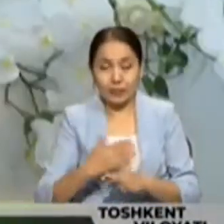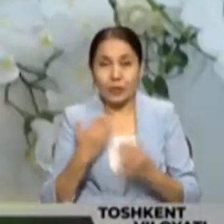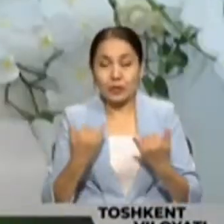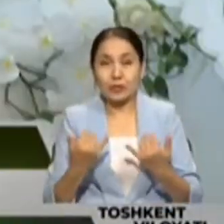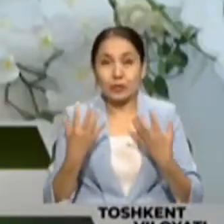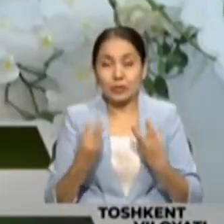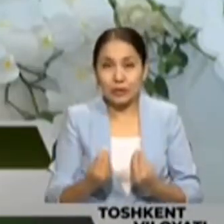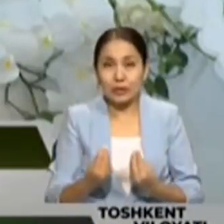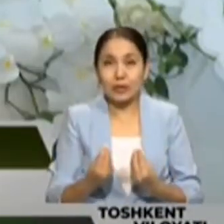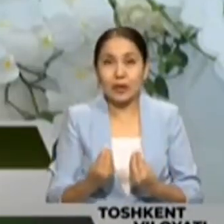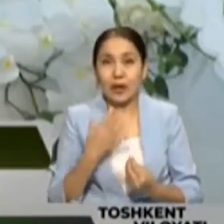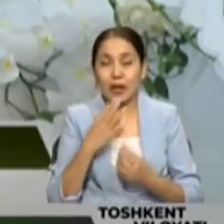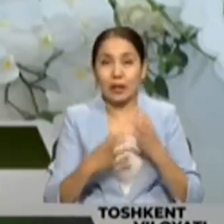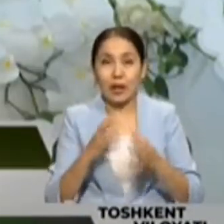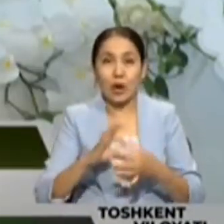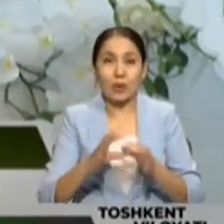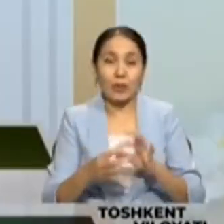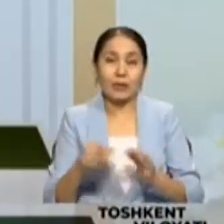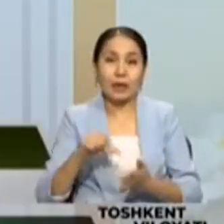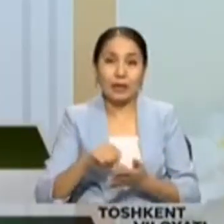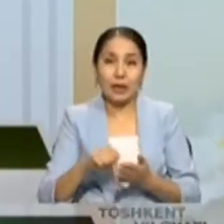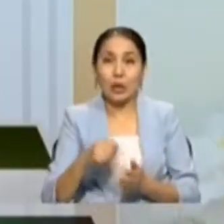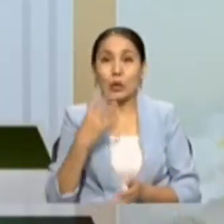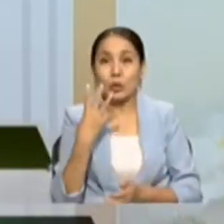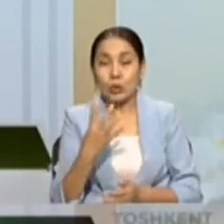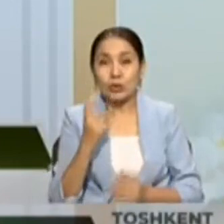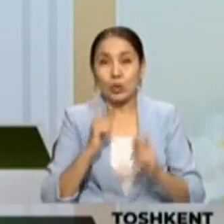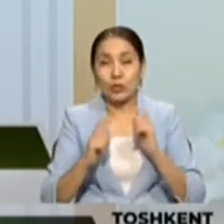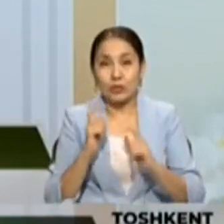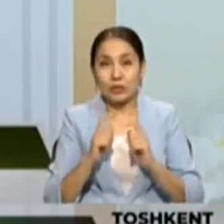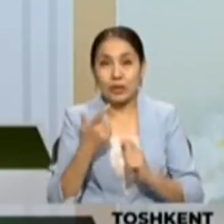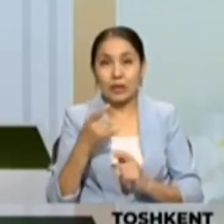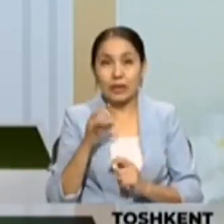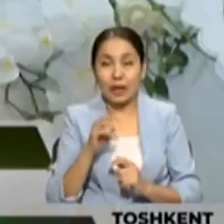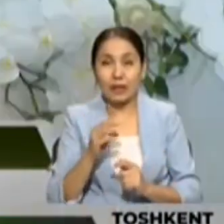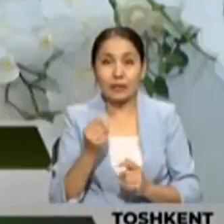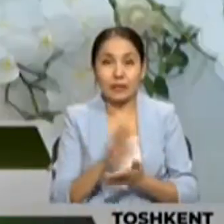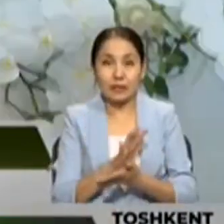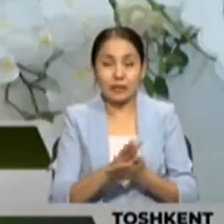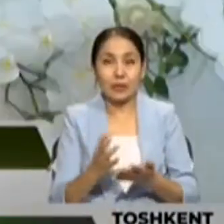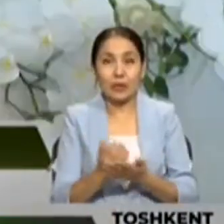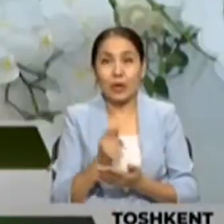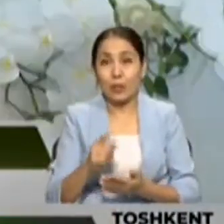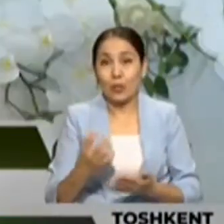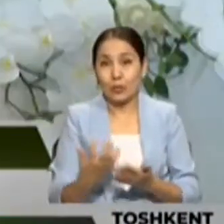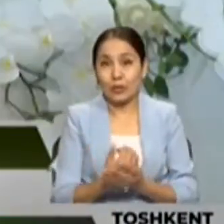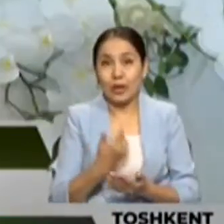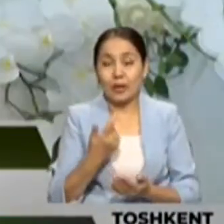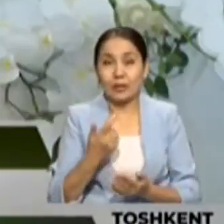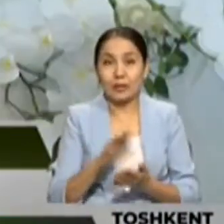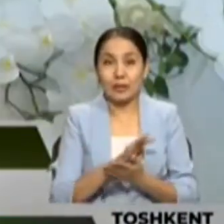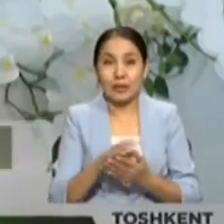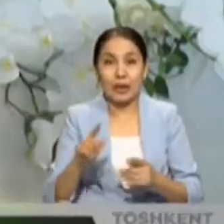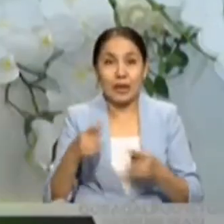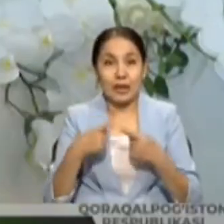kungacha xalqaro olimpiadalarda qatnashib, 4 ta universitetga grant yutib olganman. Mana shu erishgan yutuqlarimda bu